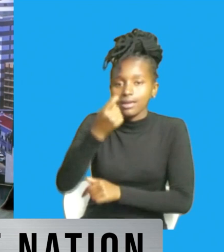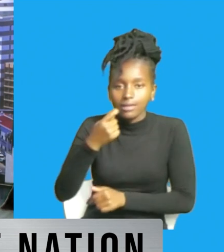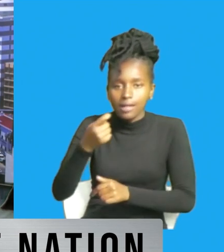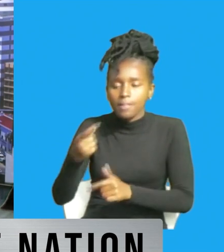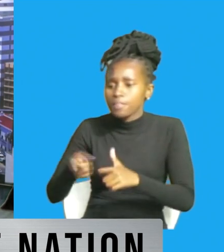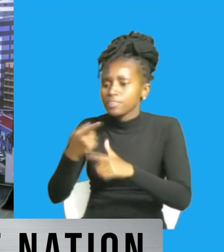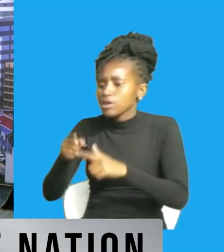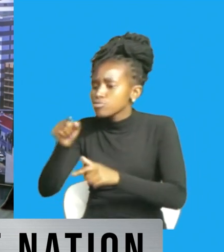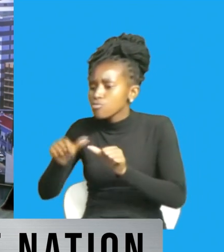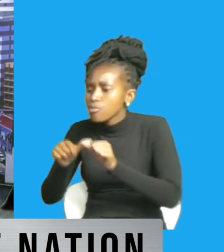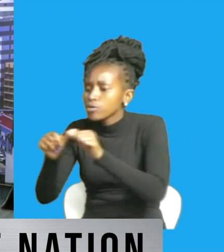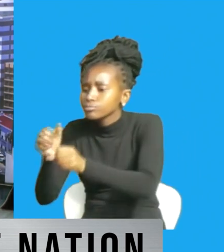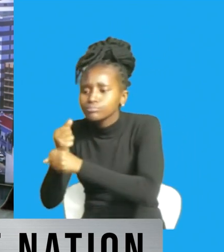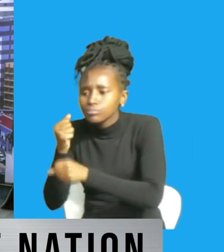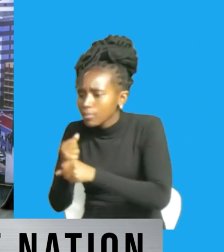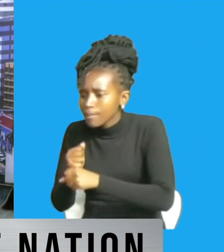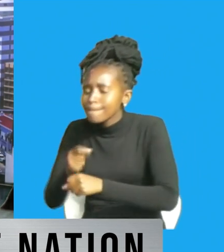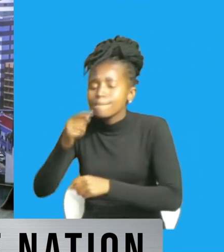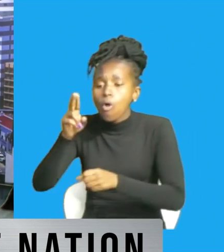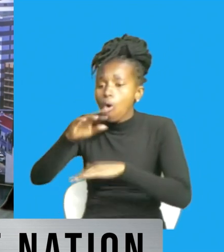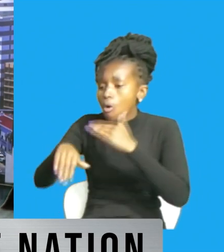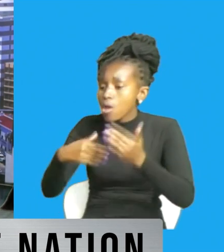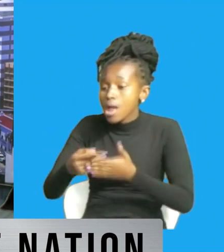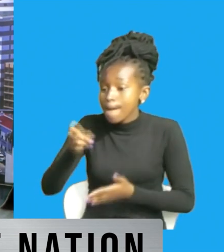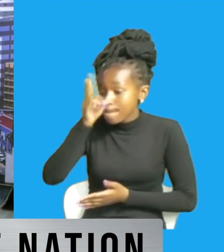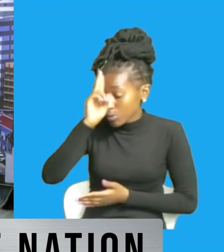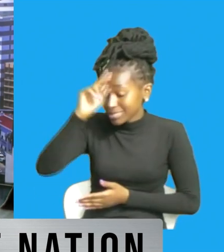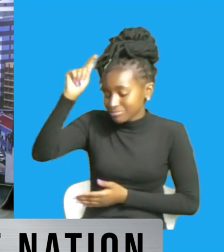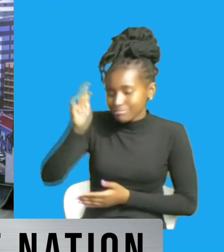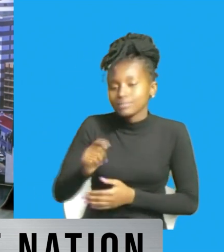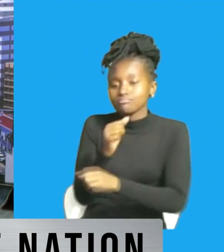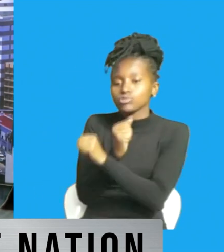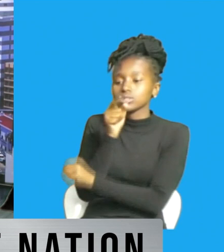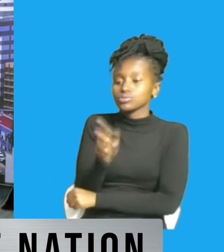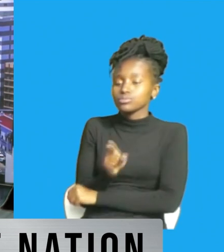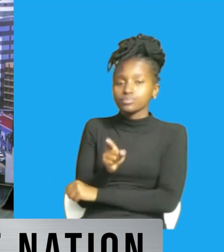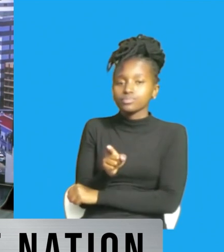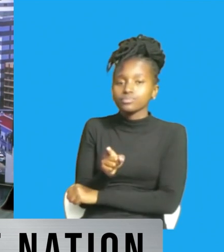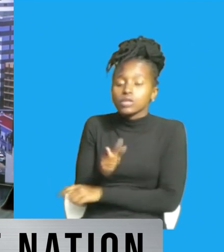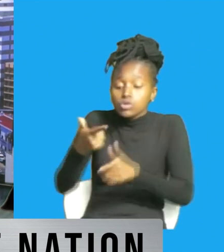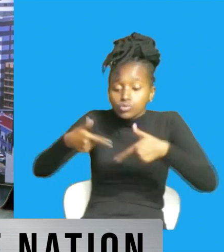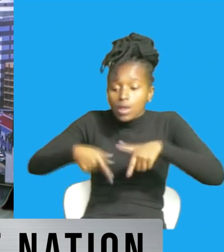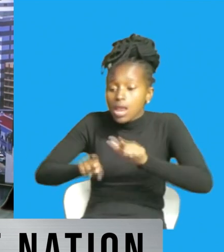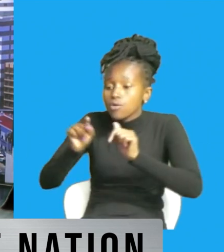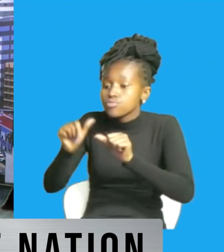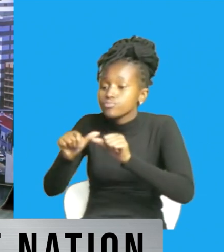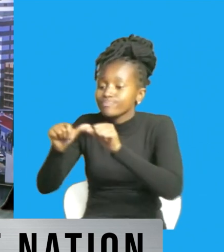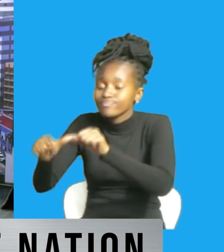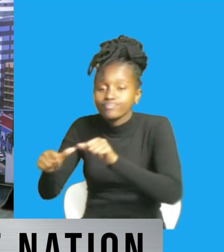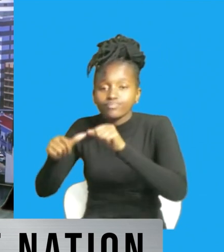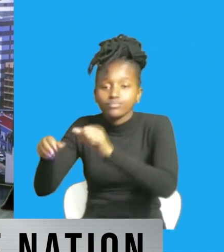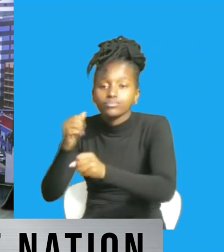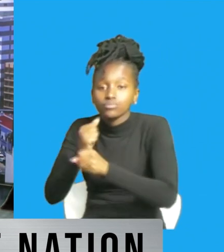kukuprotect. Tuelewane. Right. Polisi wanafaa kukuprotect ndiposa ufanye mambo yako kwa sababu